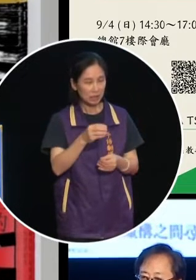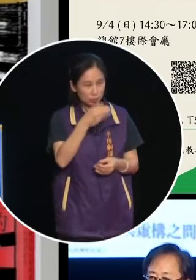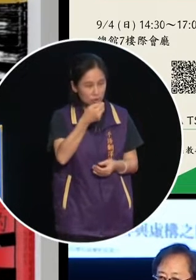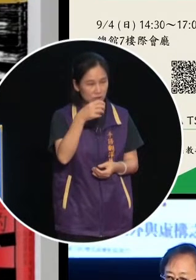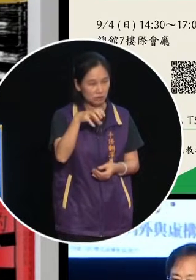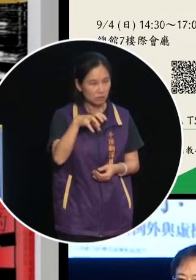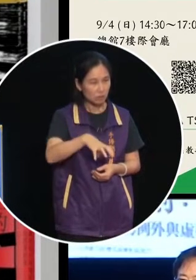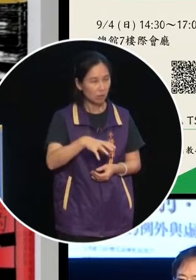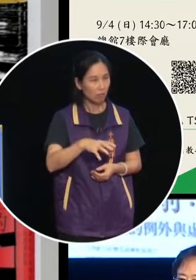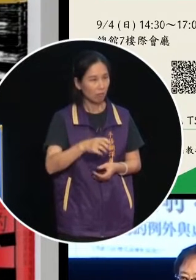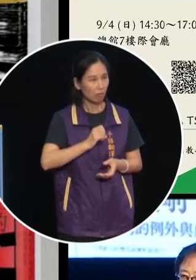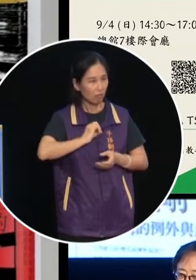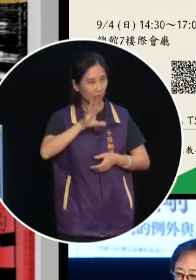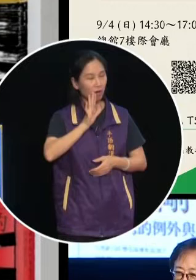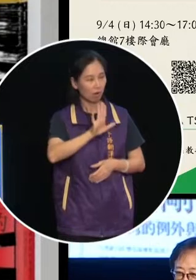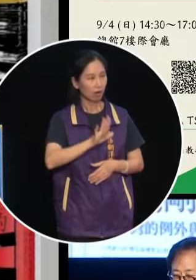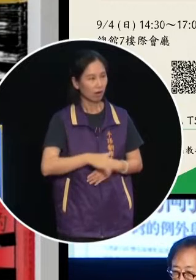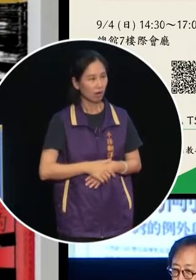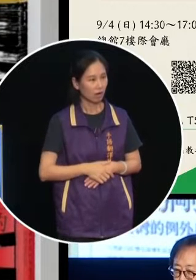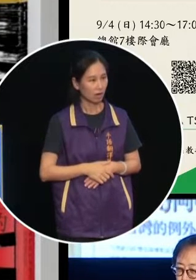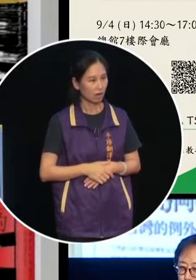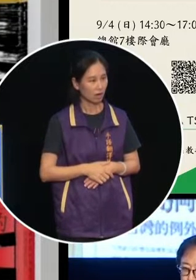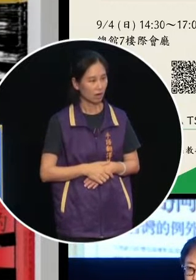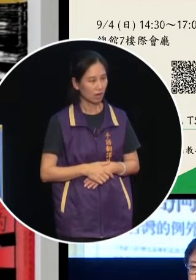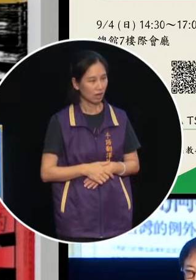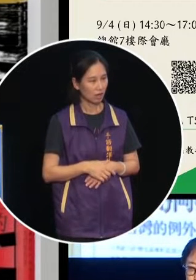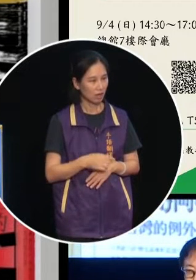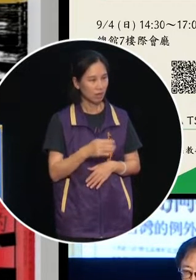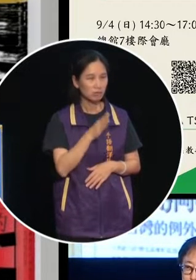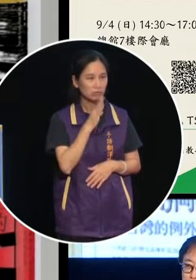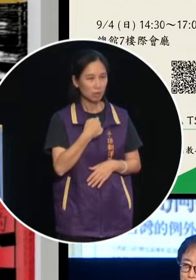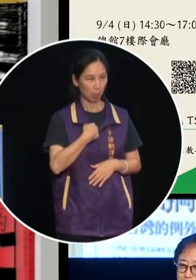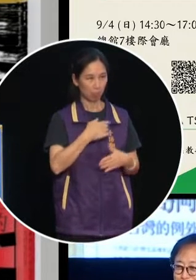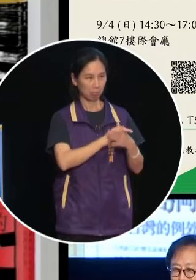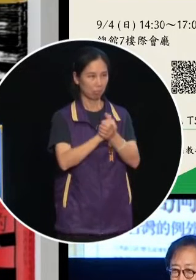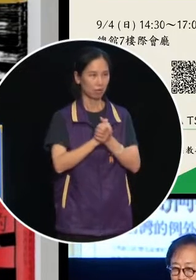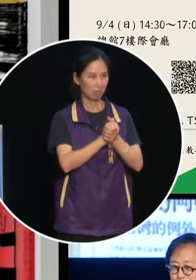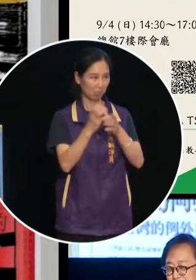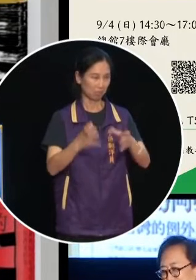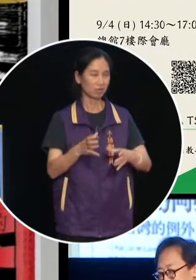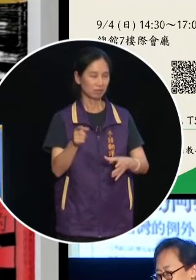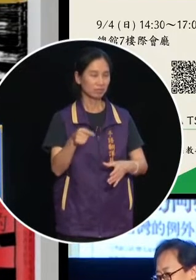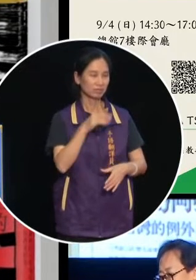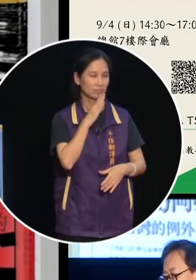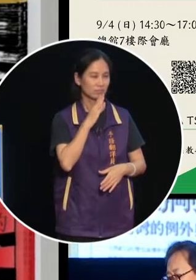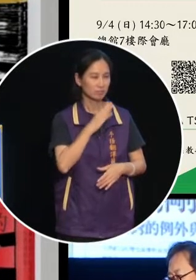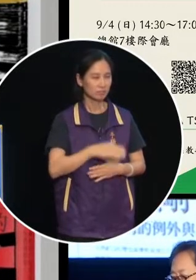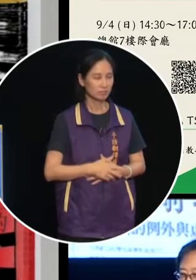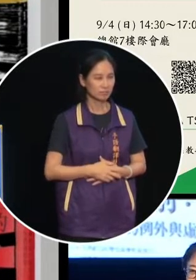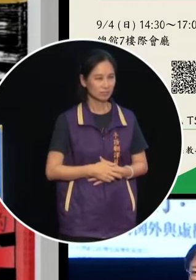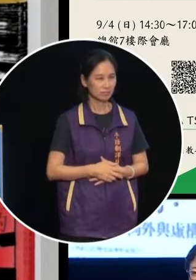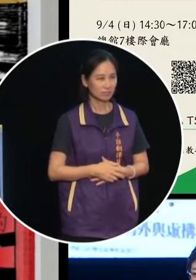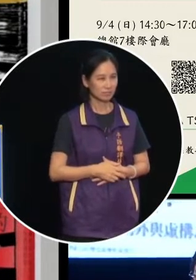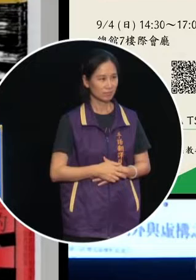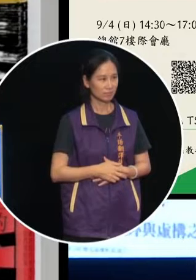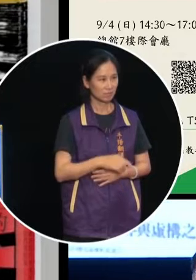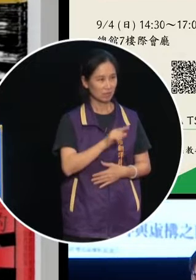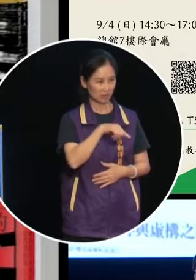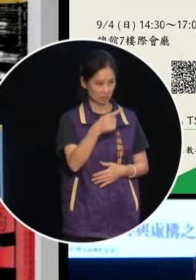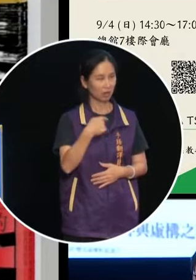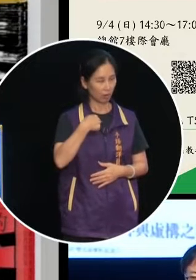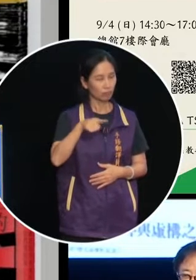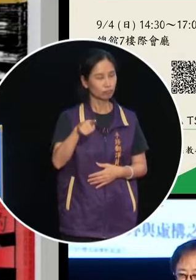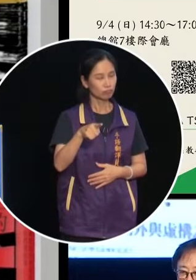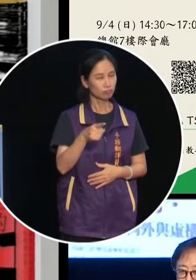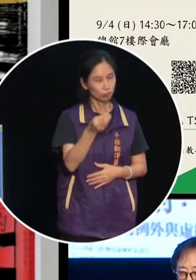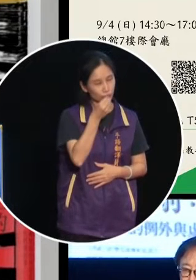司店，前，那个是我的朋友做的，所以是，可能下一次要去看